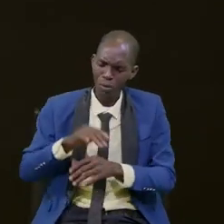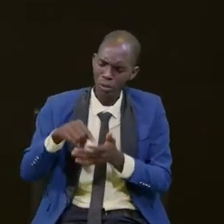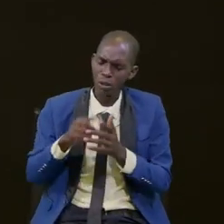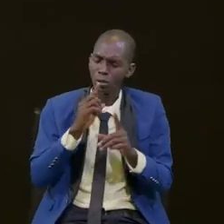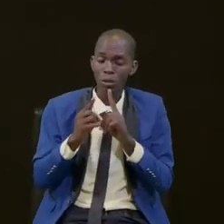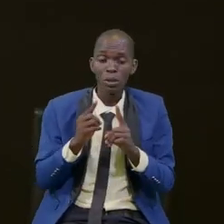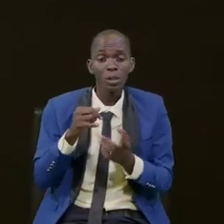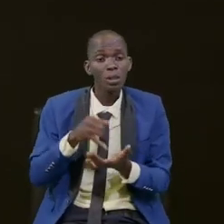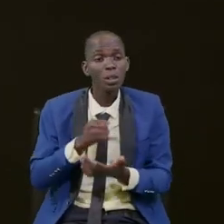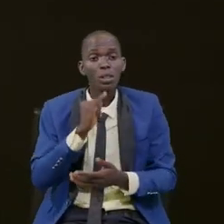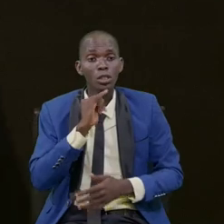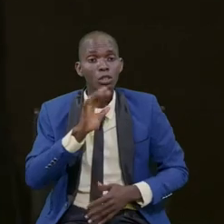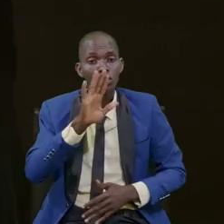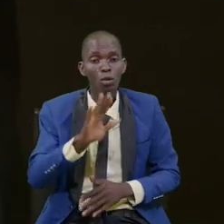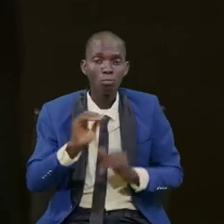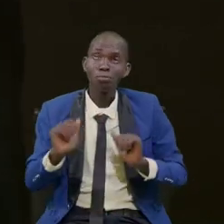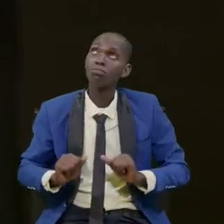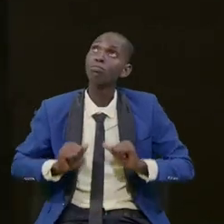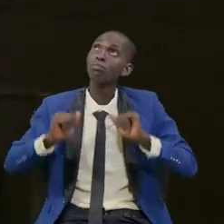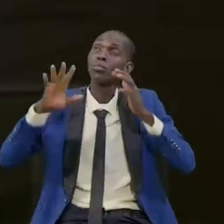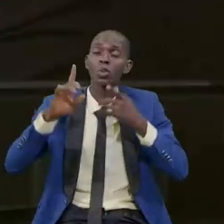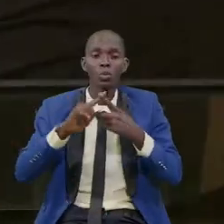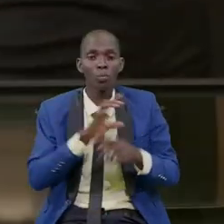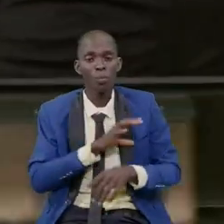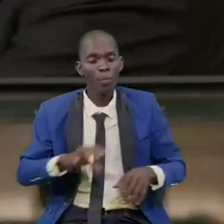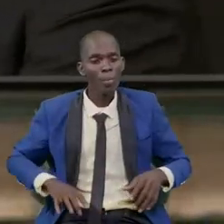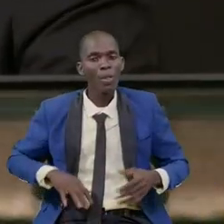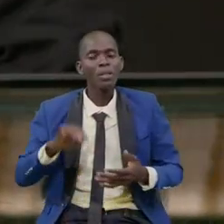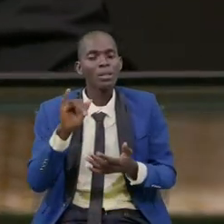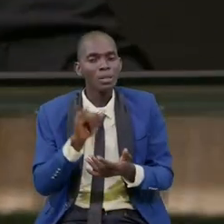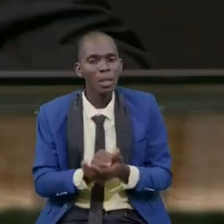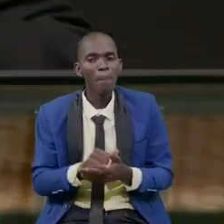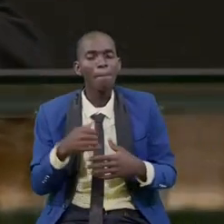conversation? C'est la consécration à Christ qui nous fait